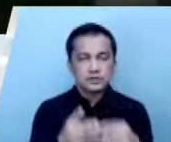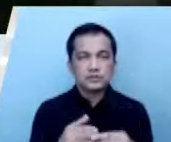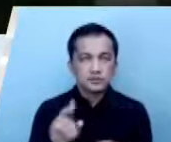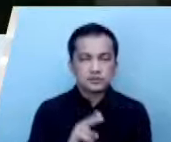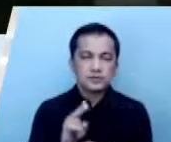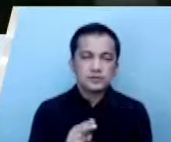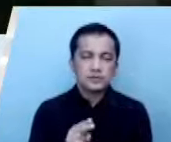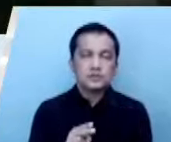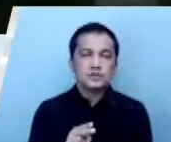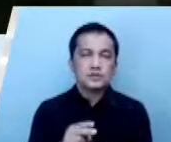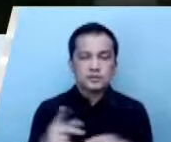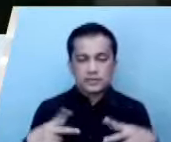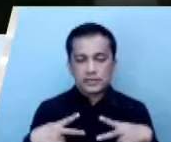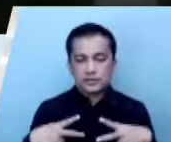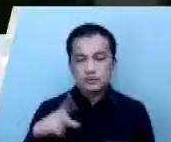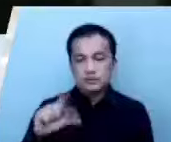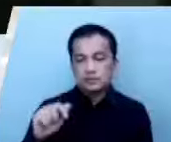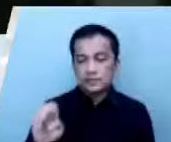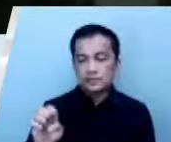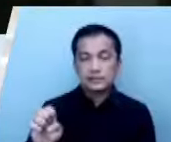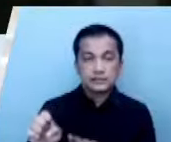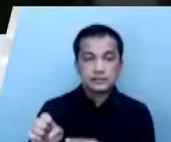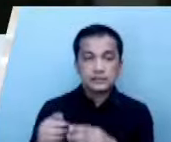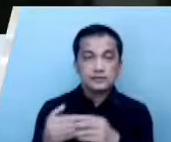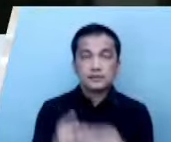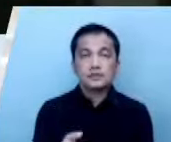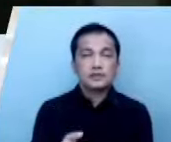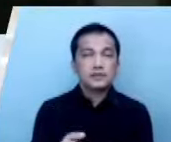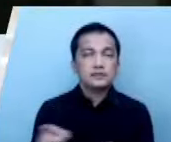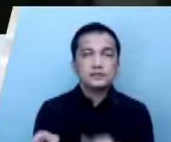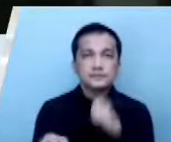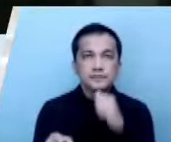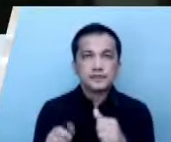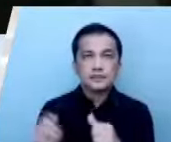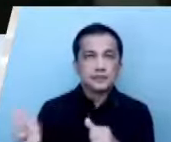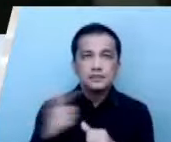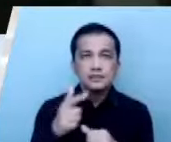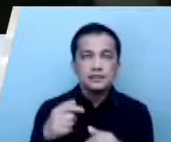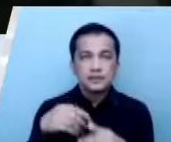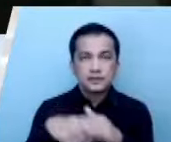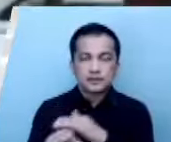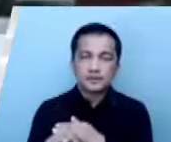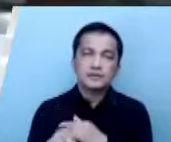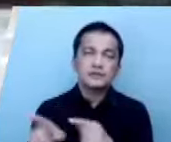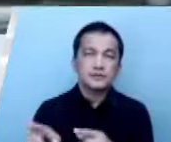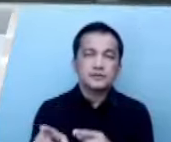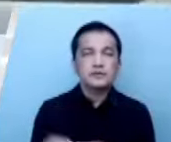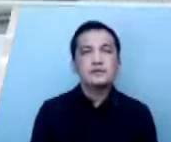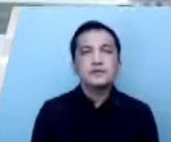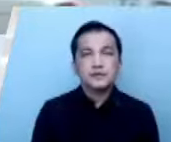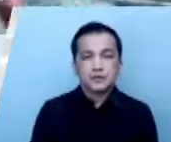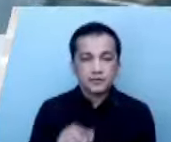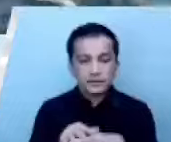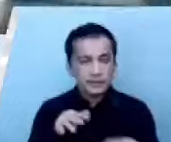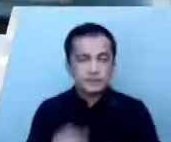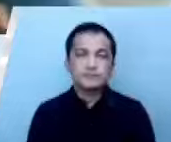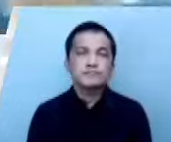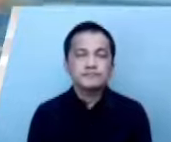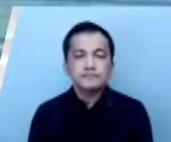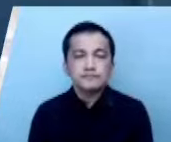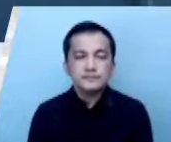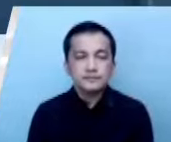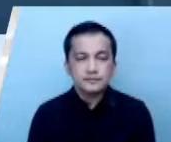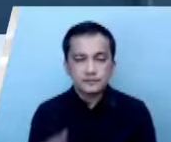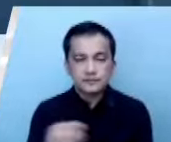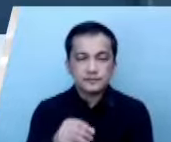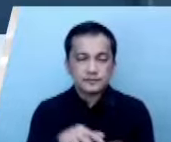vacation lane, yun yung i-guide sila na para hindi lahat ho papasok ng CBD to address yung traffic. Bukod sa traffic, may abiso rin ng